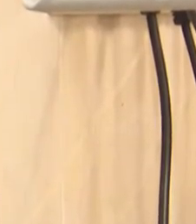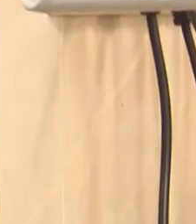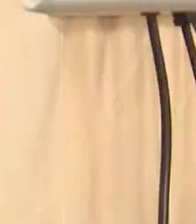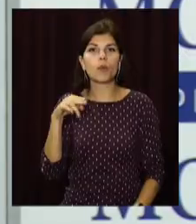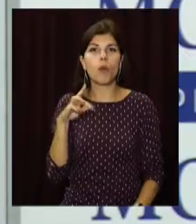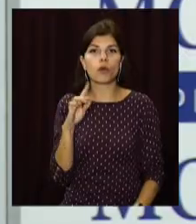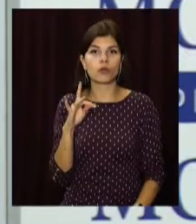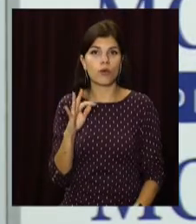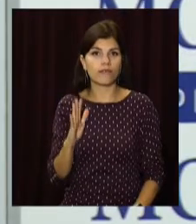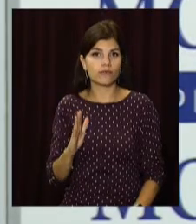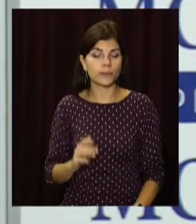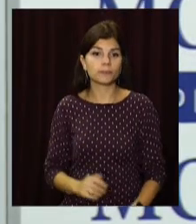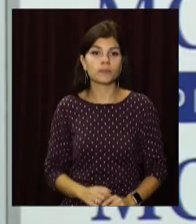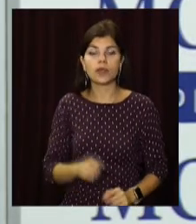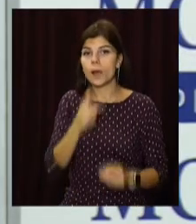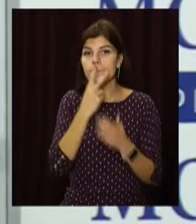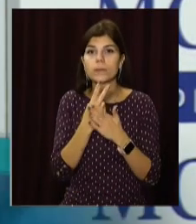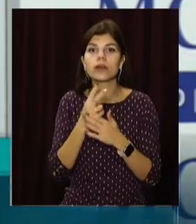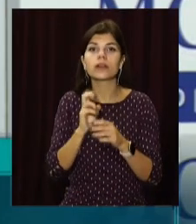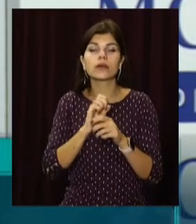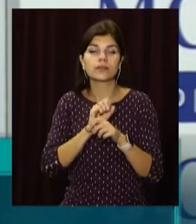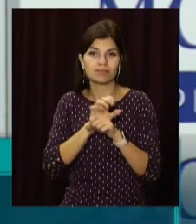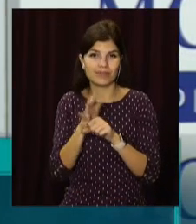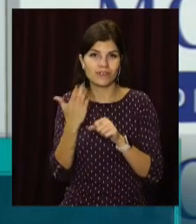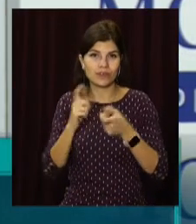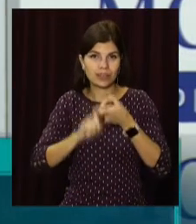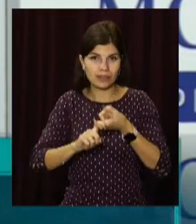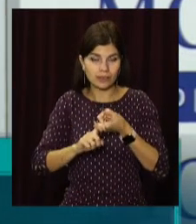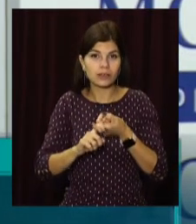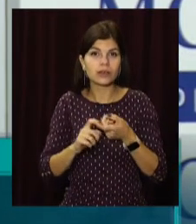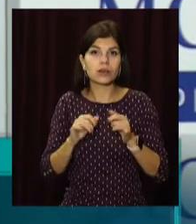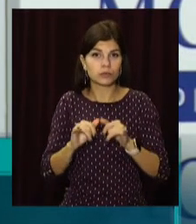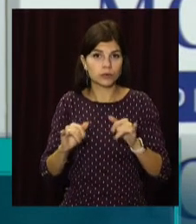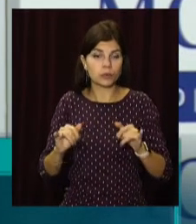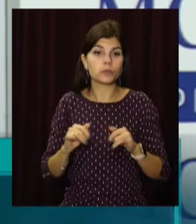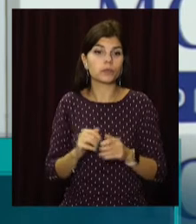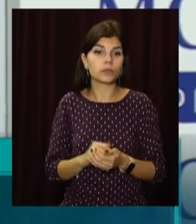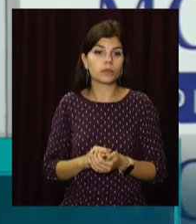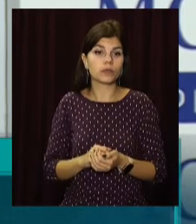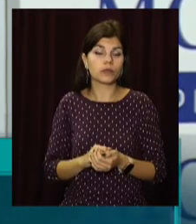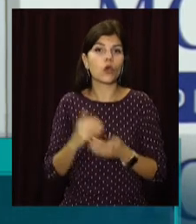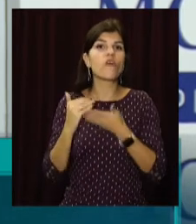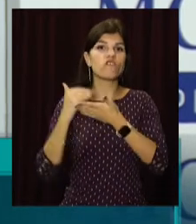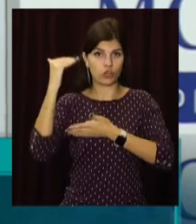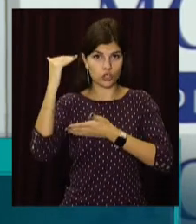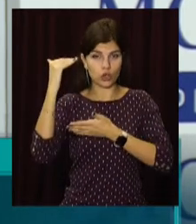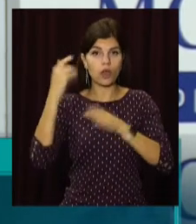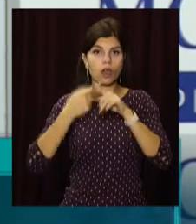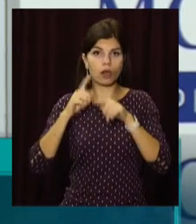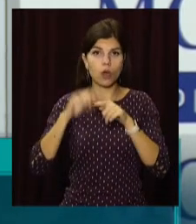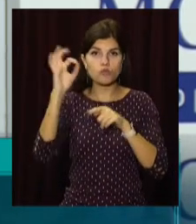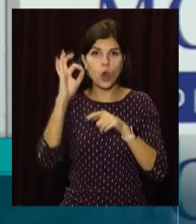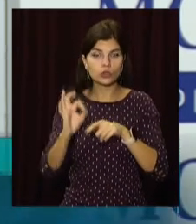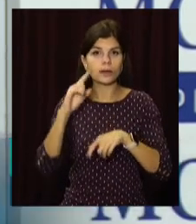Покрові. Показники епідемічної небезпеки на Дніпропетровщині доволі високі. Це і коефіцієнт